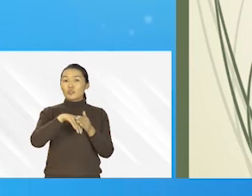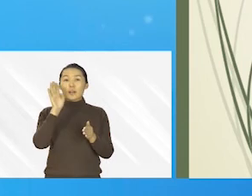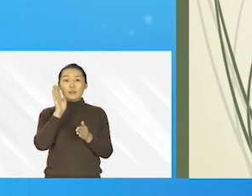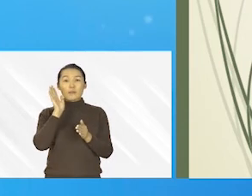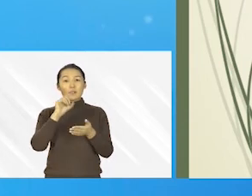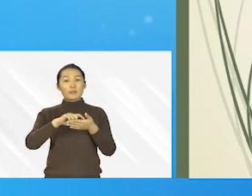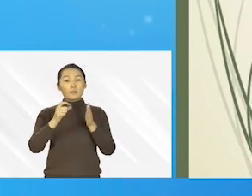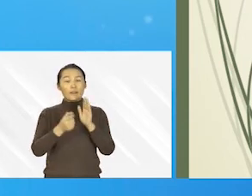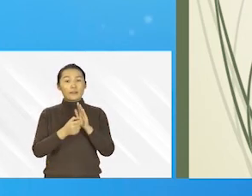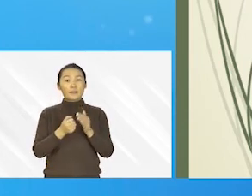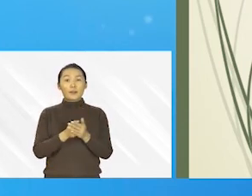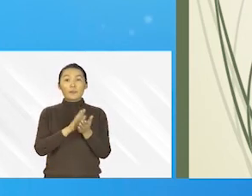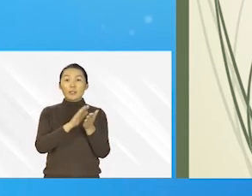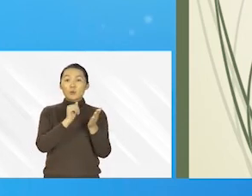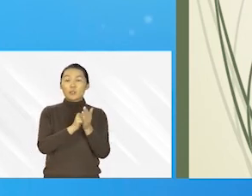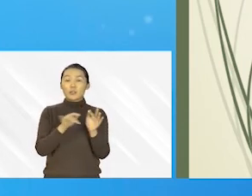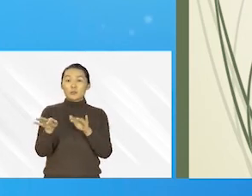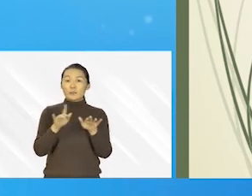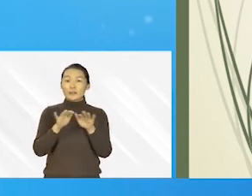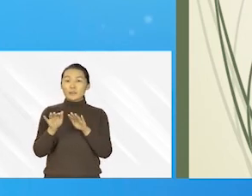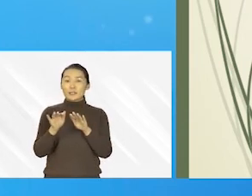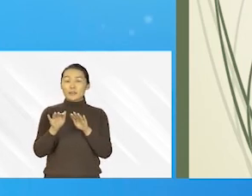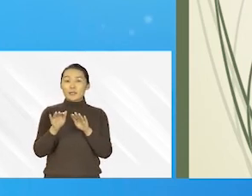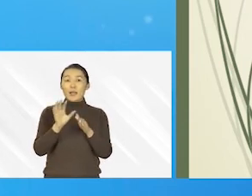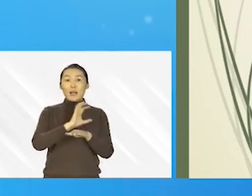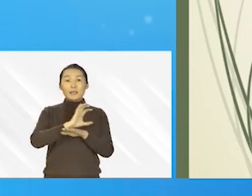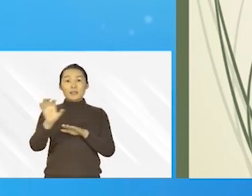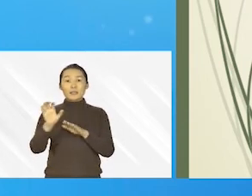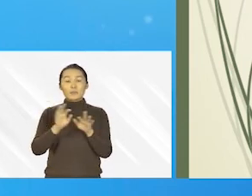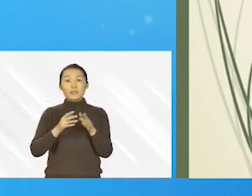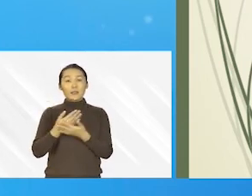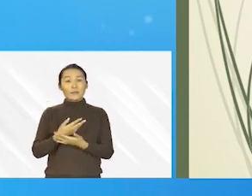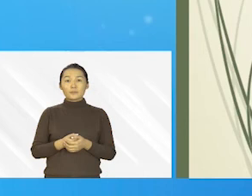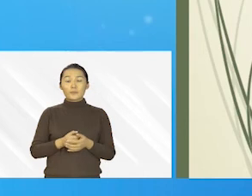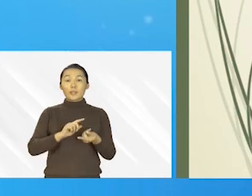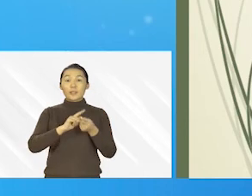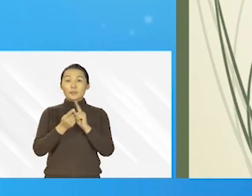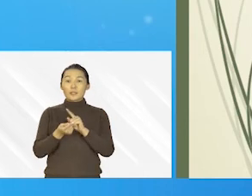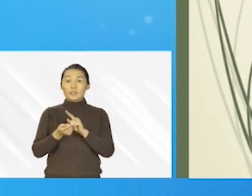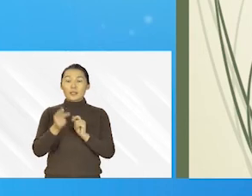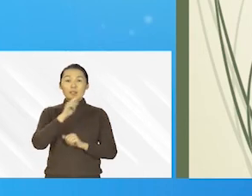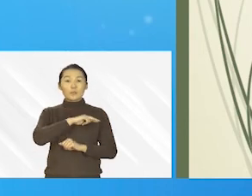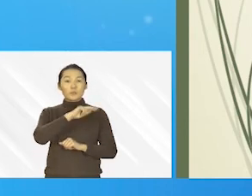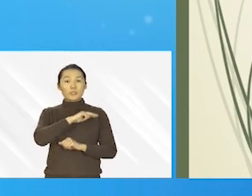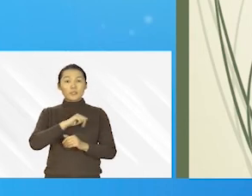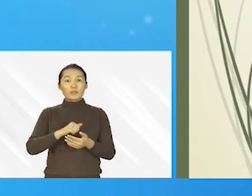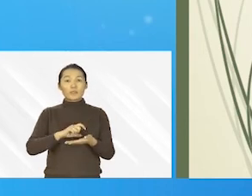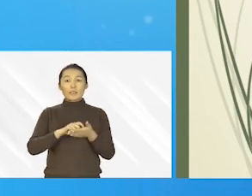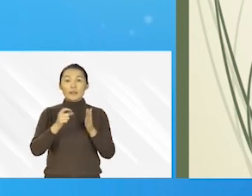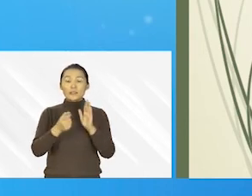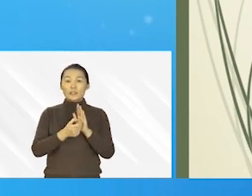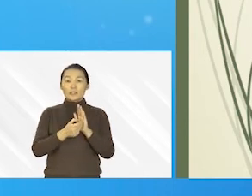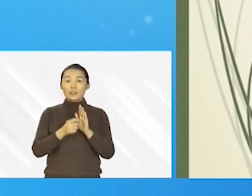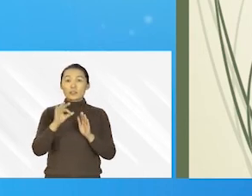воды в клетках, нарушаются процессы транспорта веществ через плазмолему, изменяется функционирование